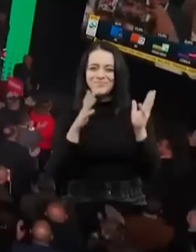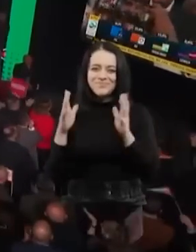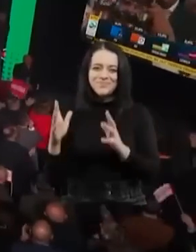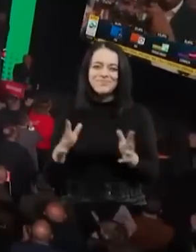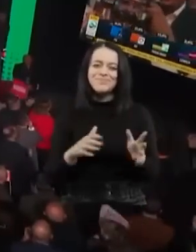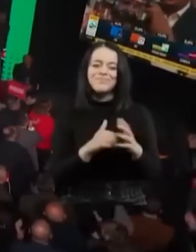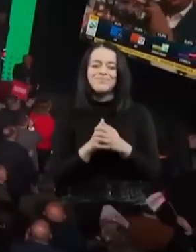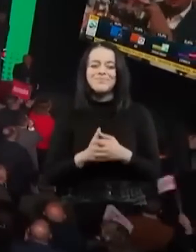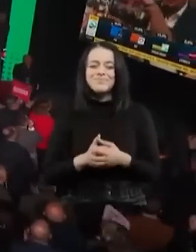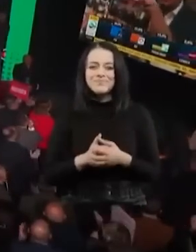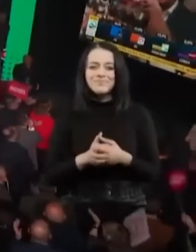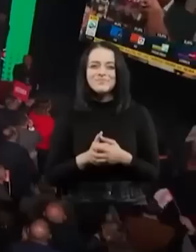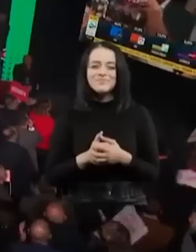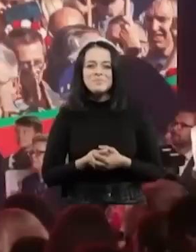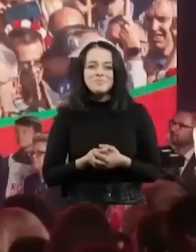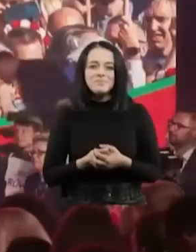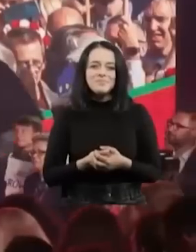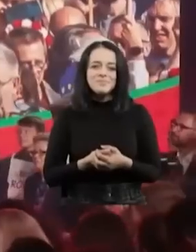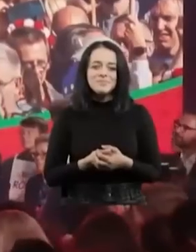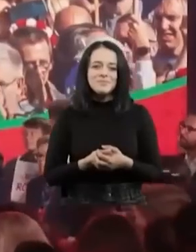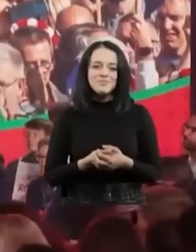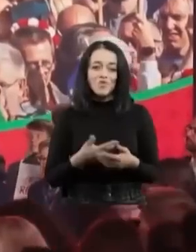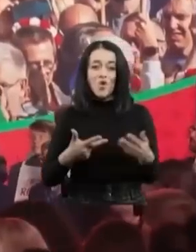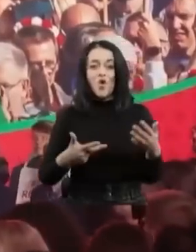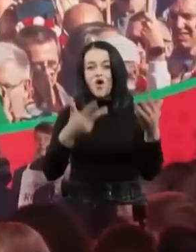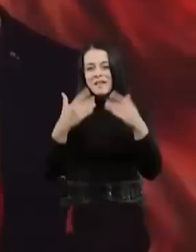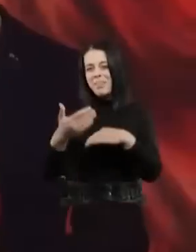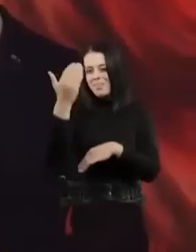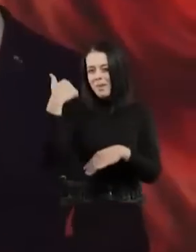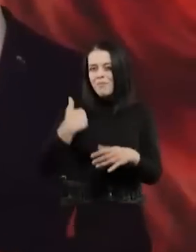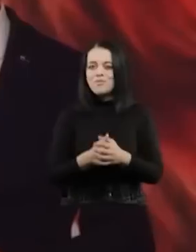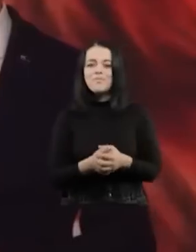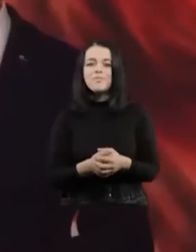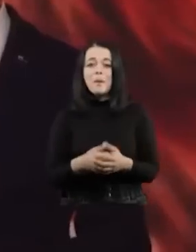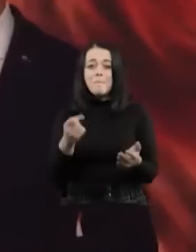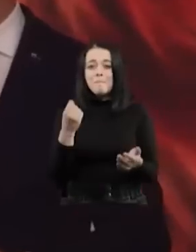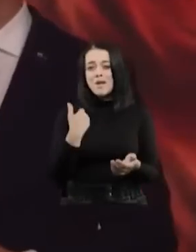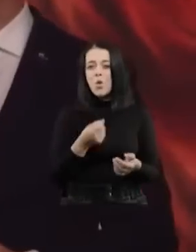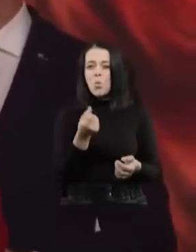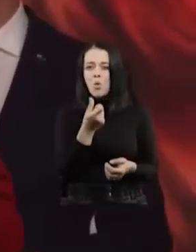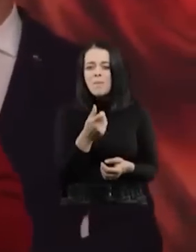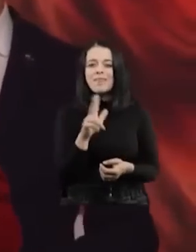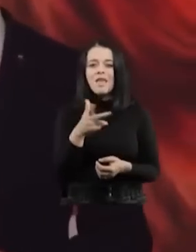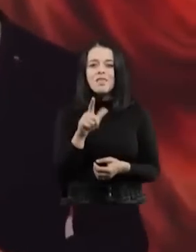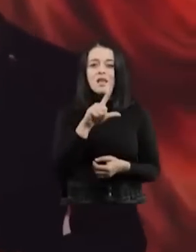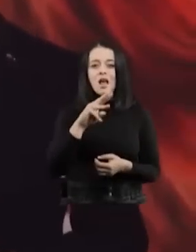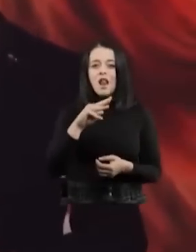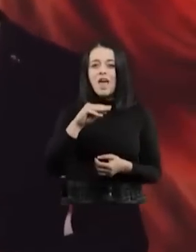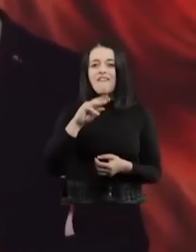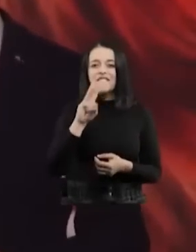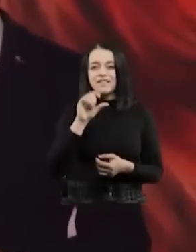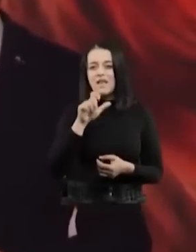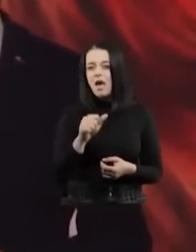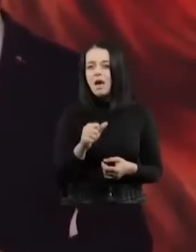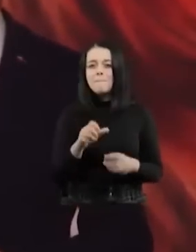Dzień później już nie musi być, może to być projekt jakiś taki niekoniecznie rządowy, ale jest pytanie, czy w ogóle będzie umowa koalicyjna na opozycji,